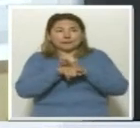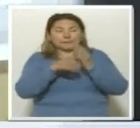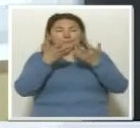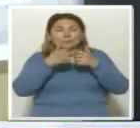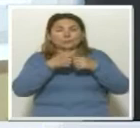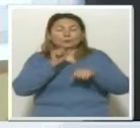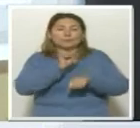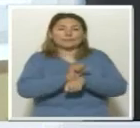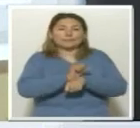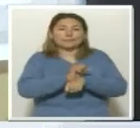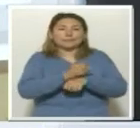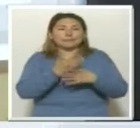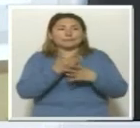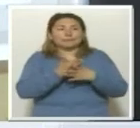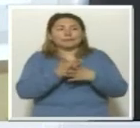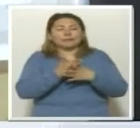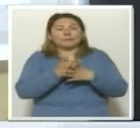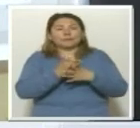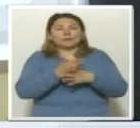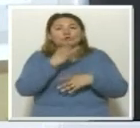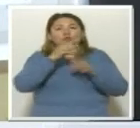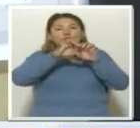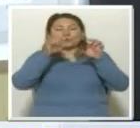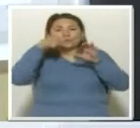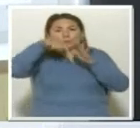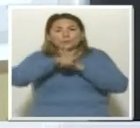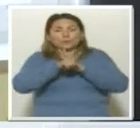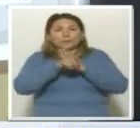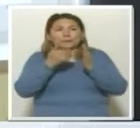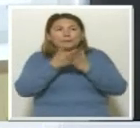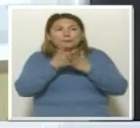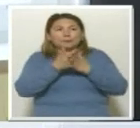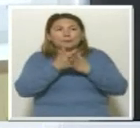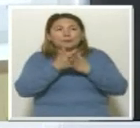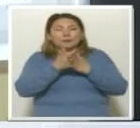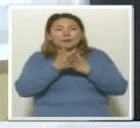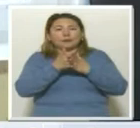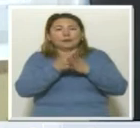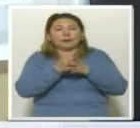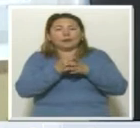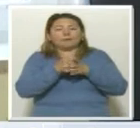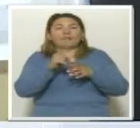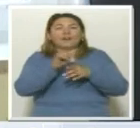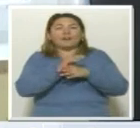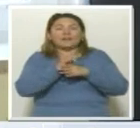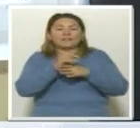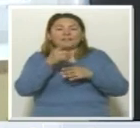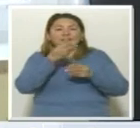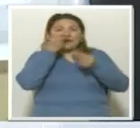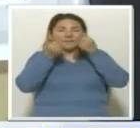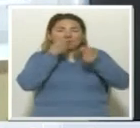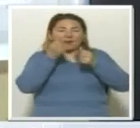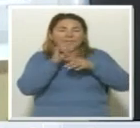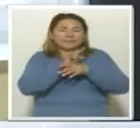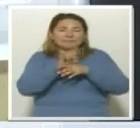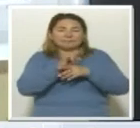сәйкестіктерге тоқталсақ, мысалы, шұжық өнімдерінің біреуінен тұтынушыны алдау немесе фальсификация көрсеткіші